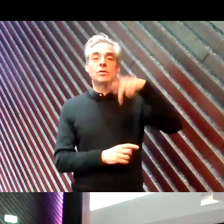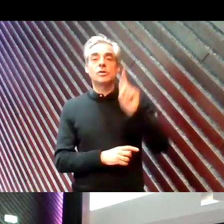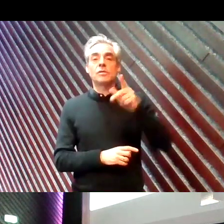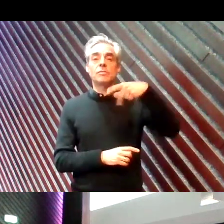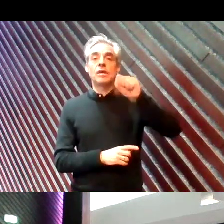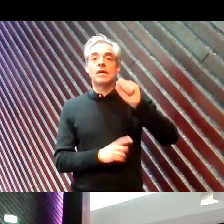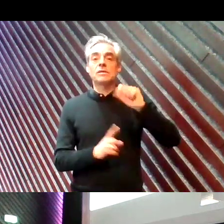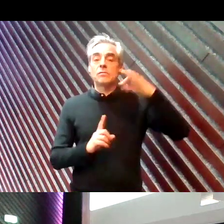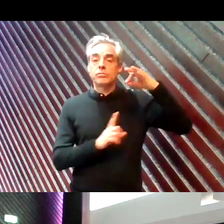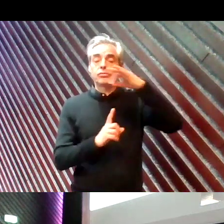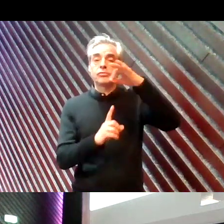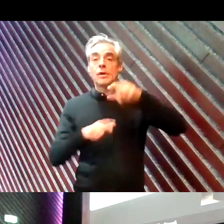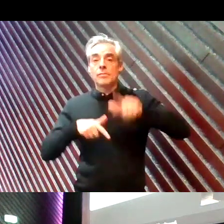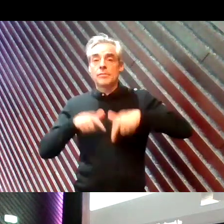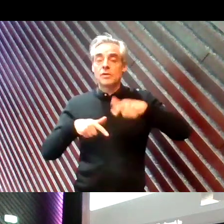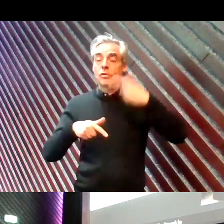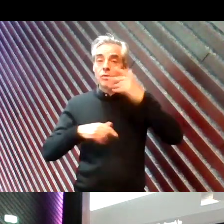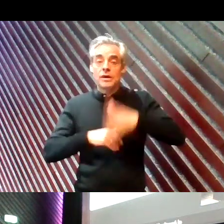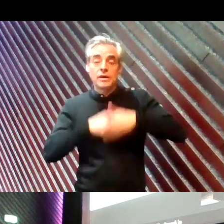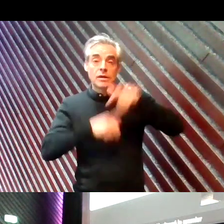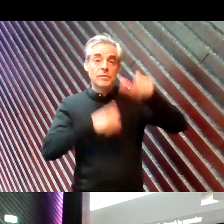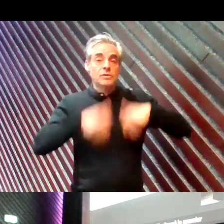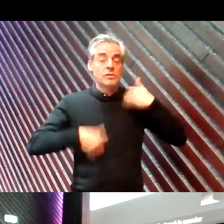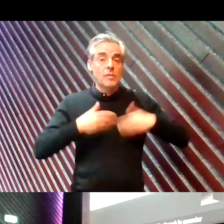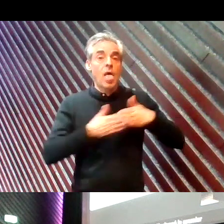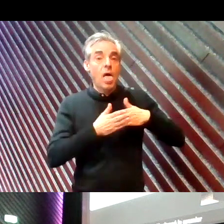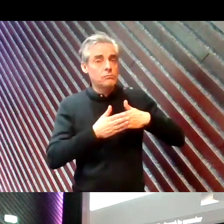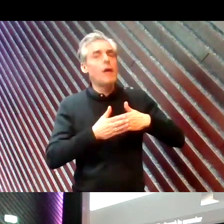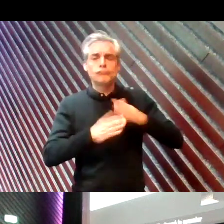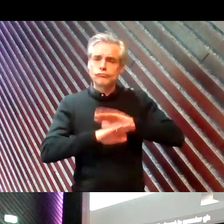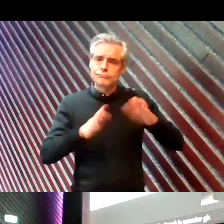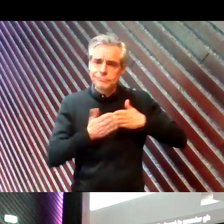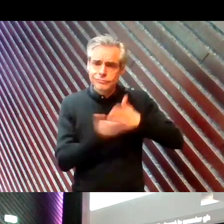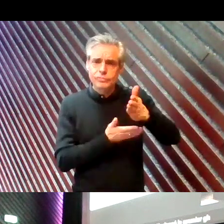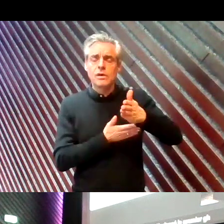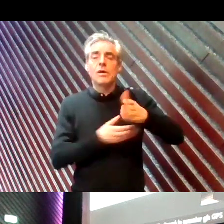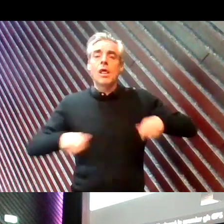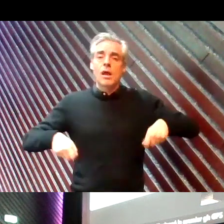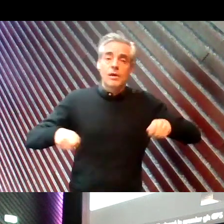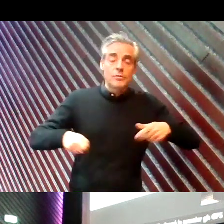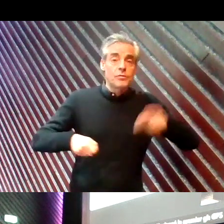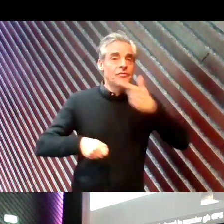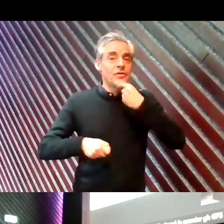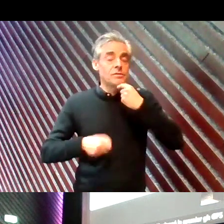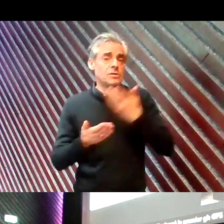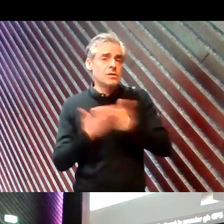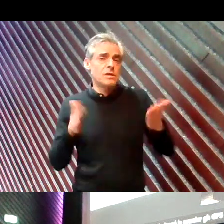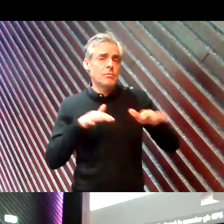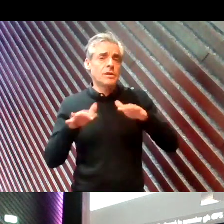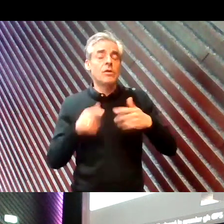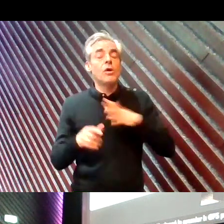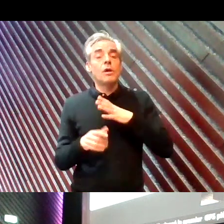collaboratif pour faciliter les déplacements des personnes en situation de handicap et à mobilité réduite. C'est très simple,